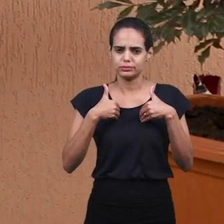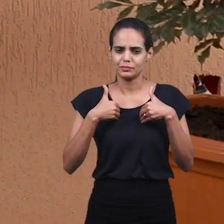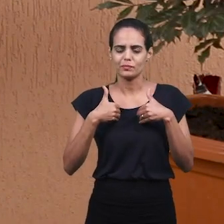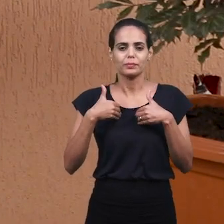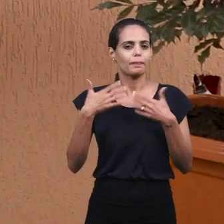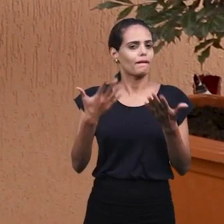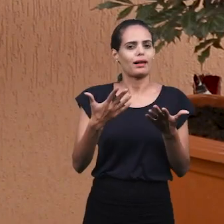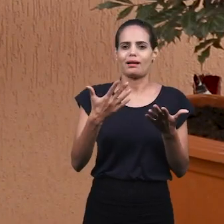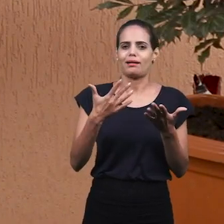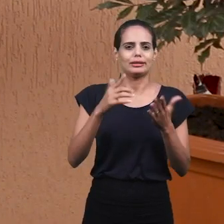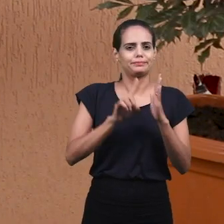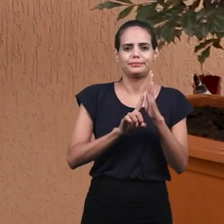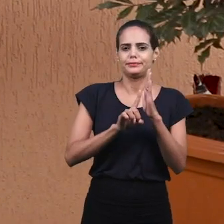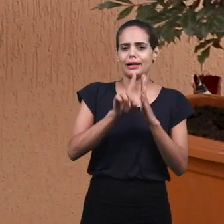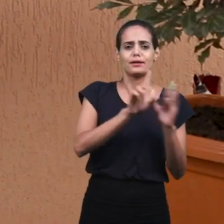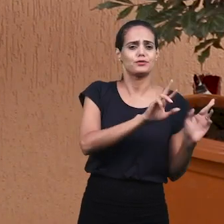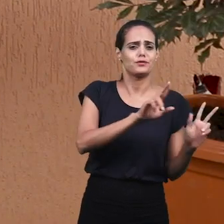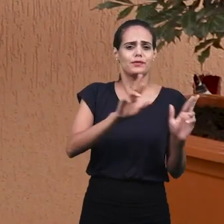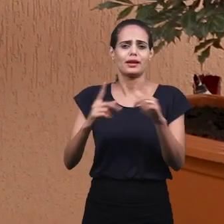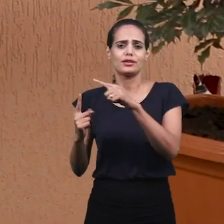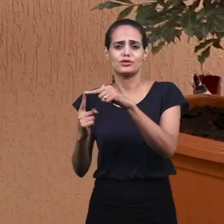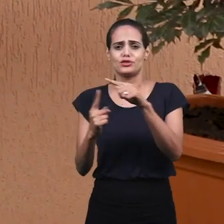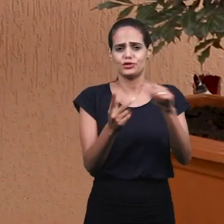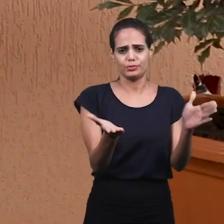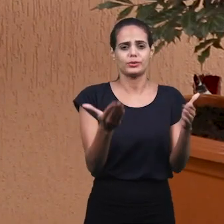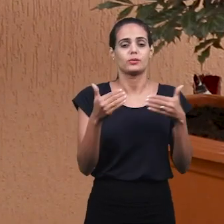autiste, nous avons plusieurs degrés